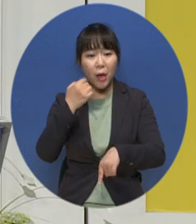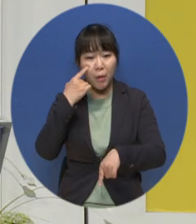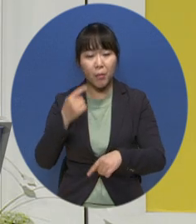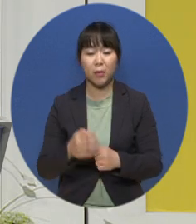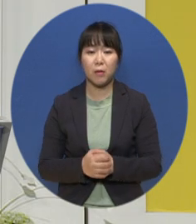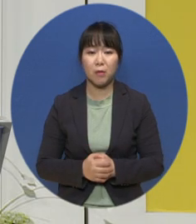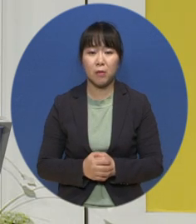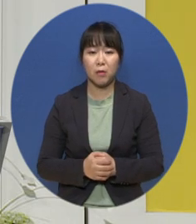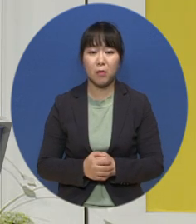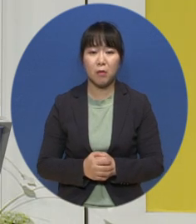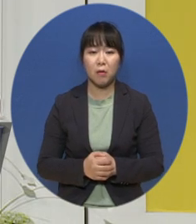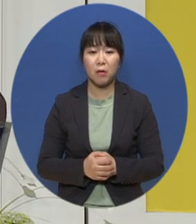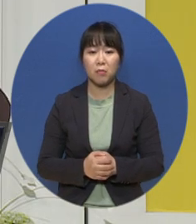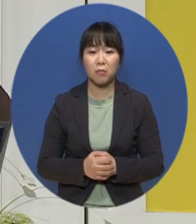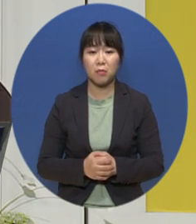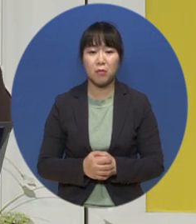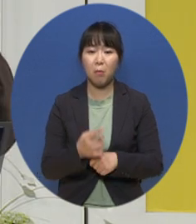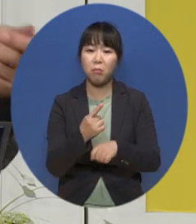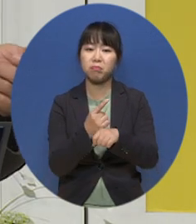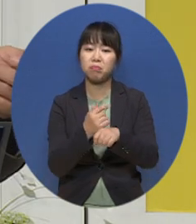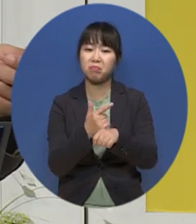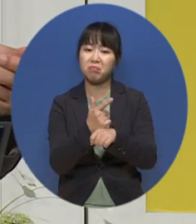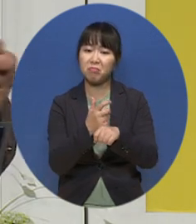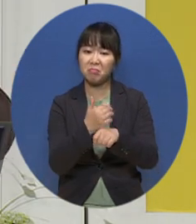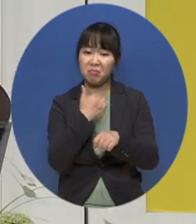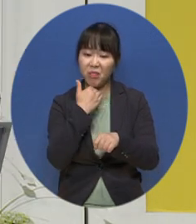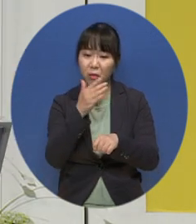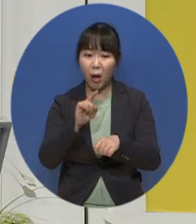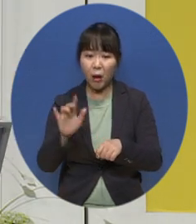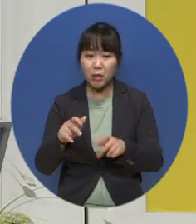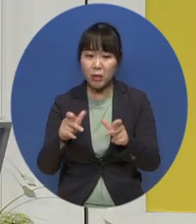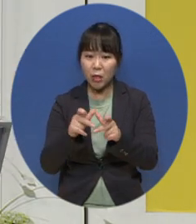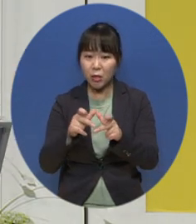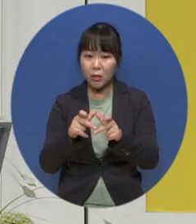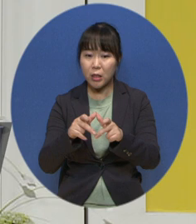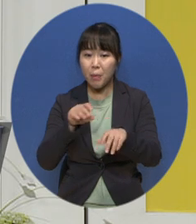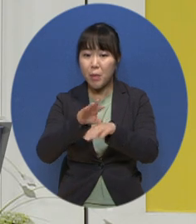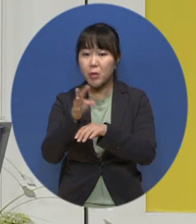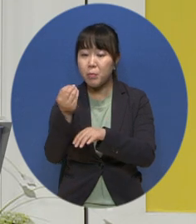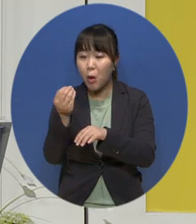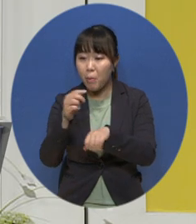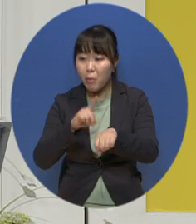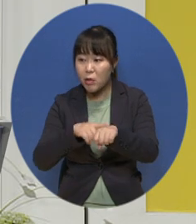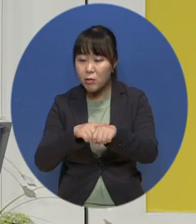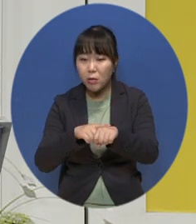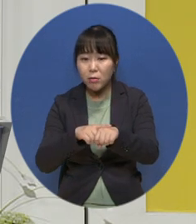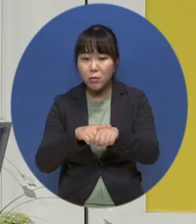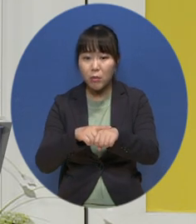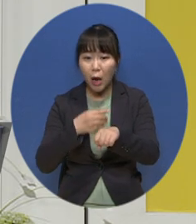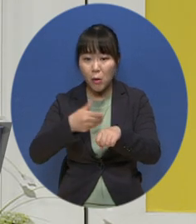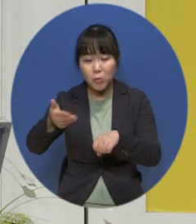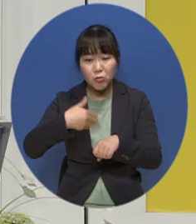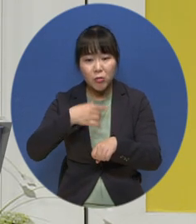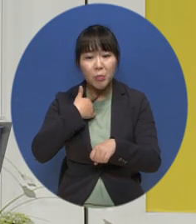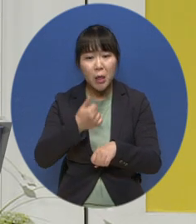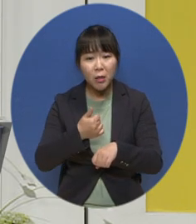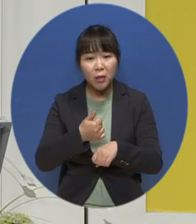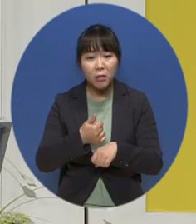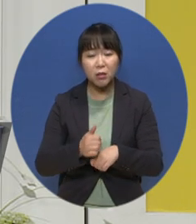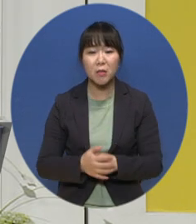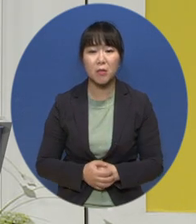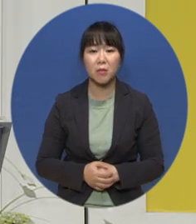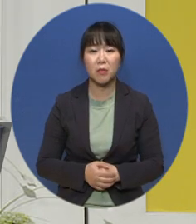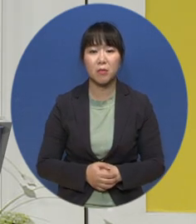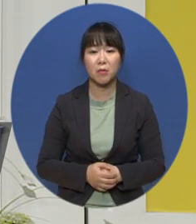기대도 안 안오고 장애인 들한테 일일이 보내 줘 는 약 5 요건 며 창 메시에 있다고 그러면은 그래